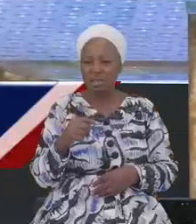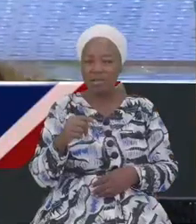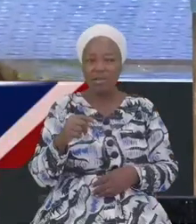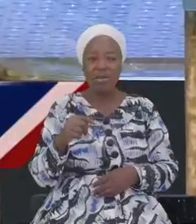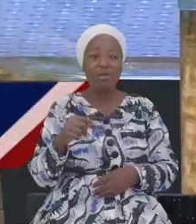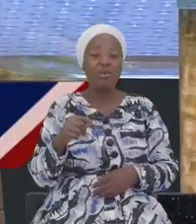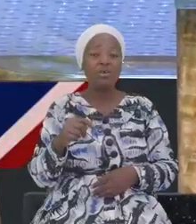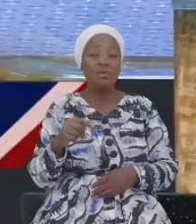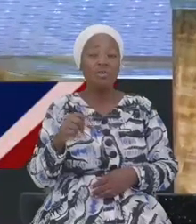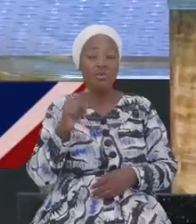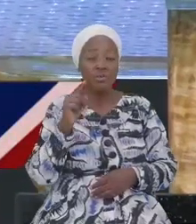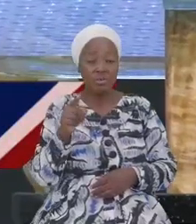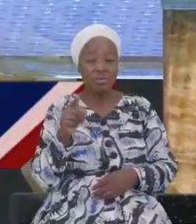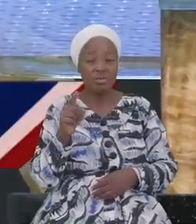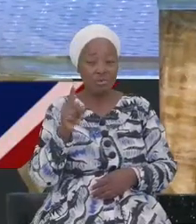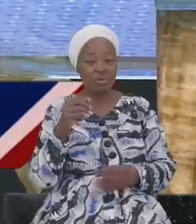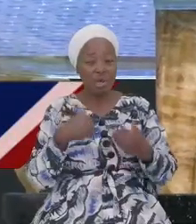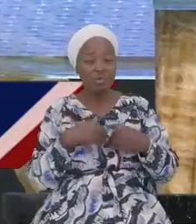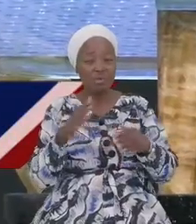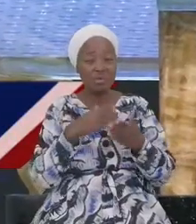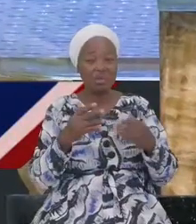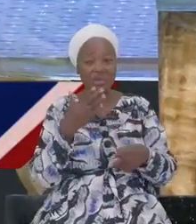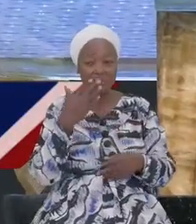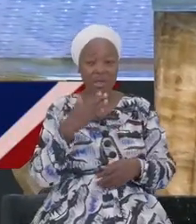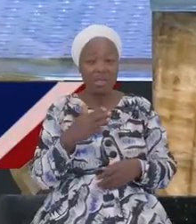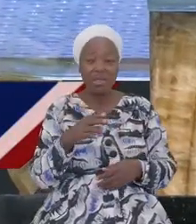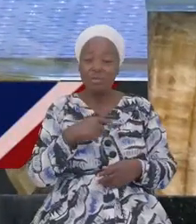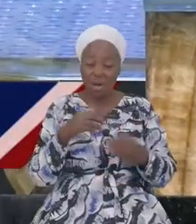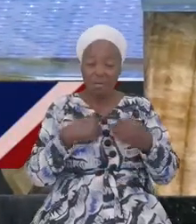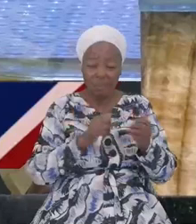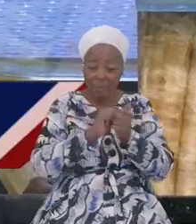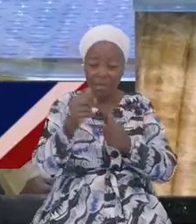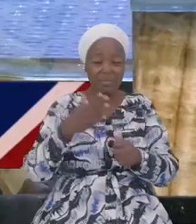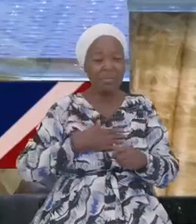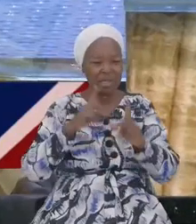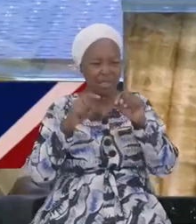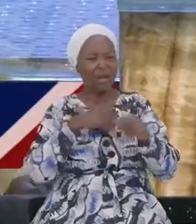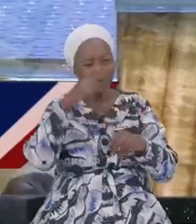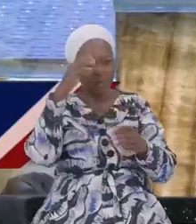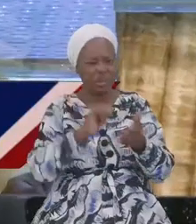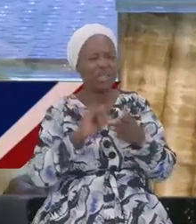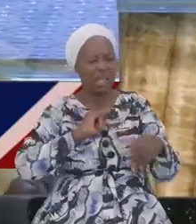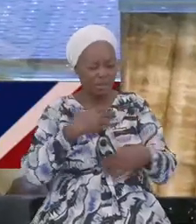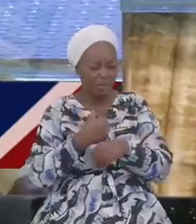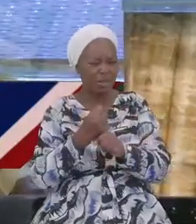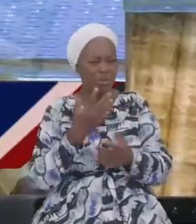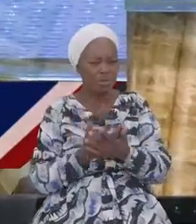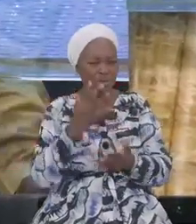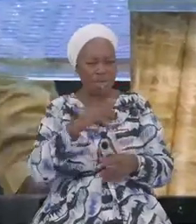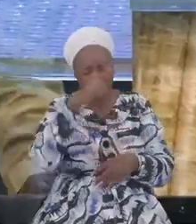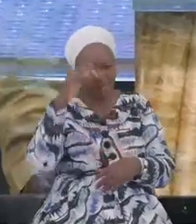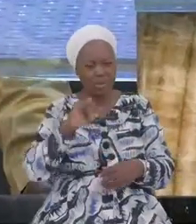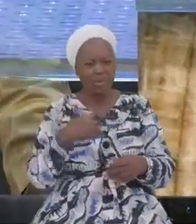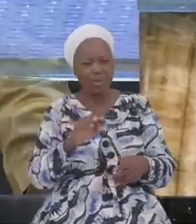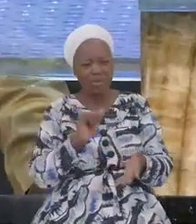c'est à ce Salomon qu'il avait dit, tu as demandé des choses qui me sont agréables. À cause de ça, je te rendrai riche. À cause de cela, je vais te lever. À cause de cela,